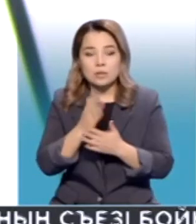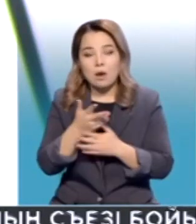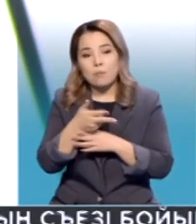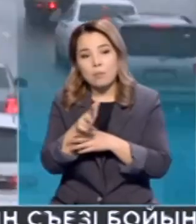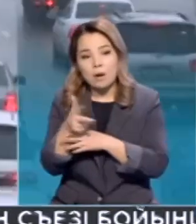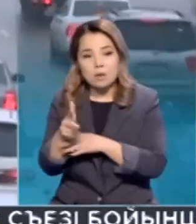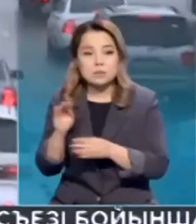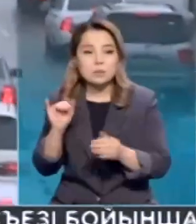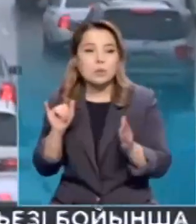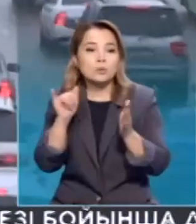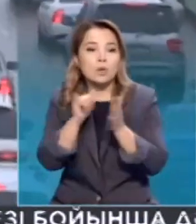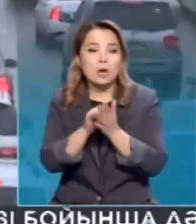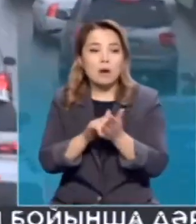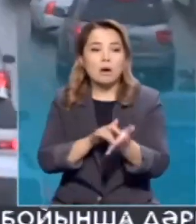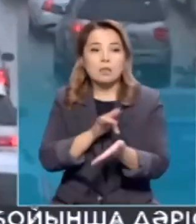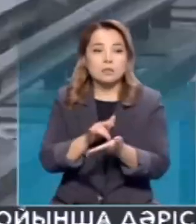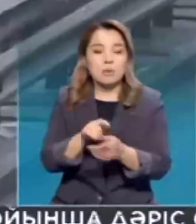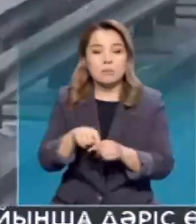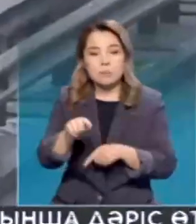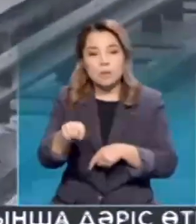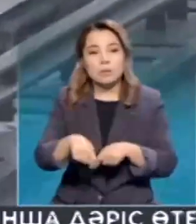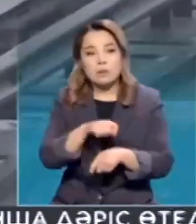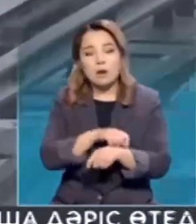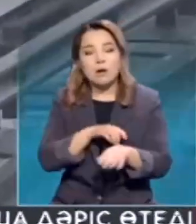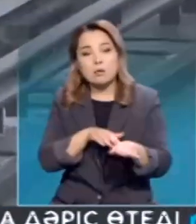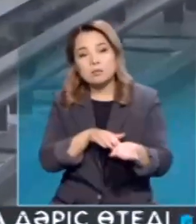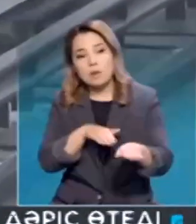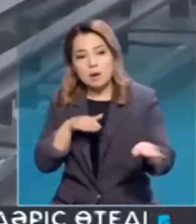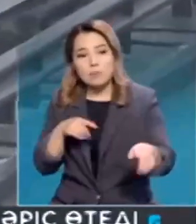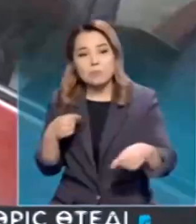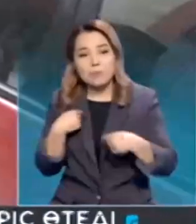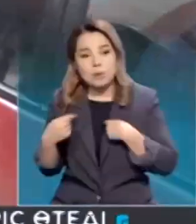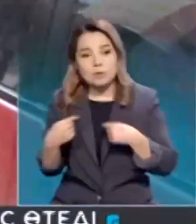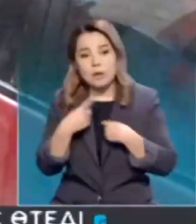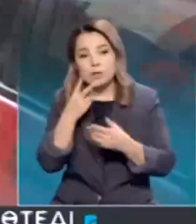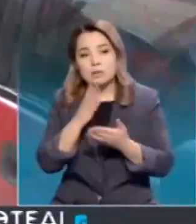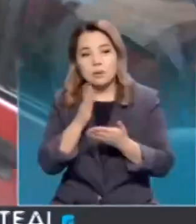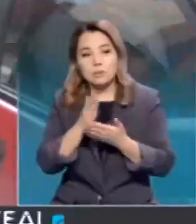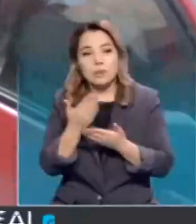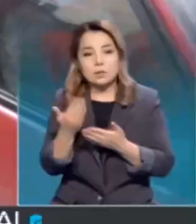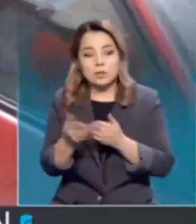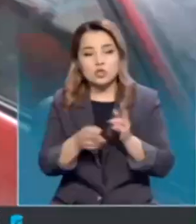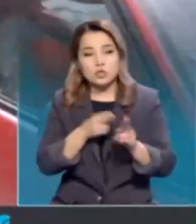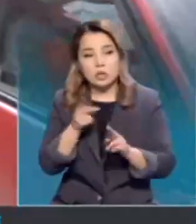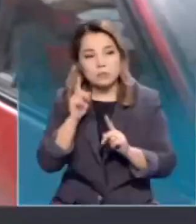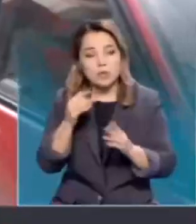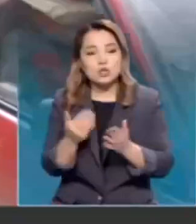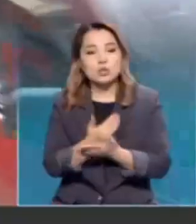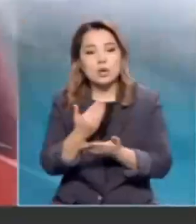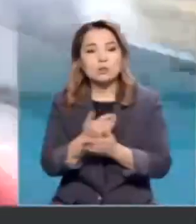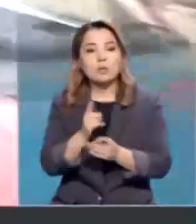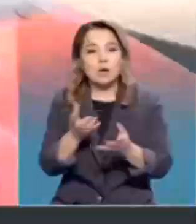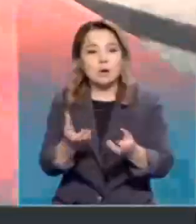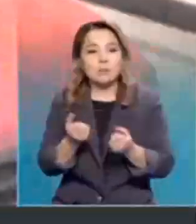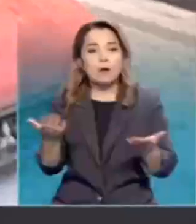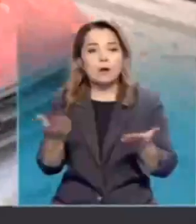бейнебақылау камералар мен шақырымдарға созылып кететін кептелістерден әбден мезі болған олар бұл жаңалықты қалай қабылдады?